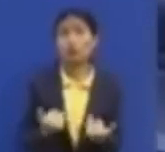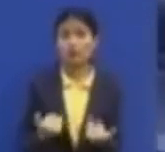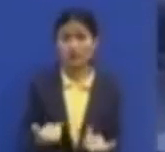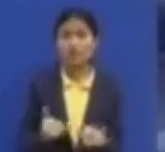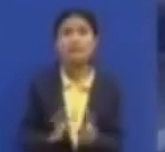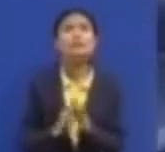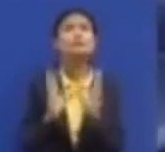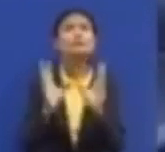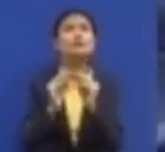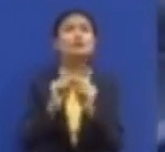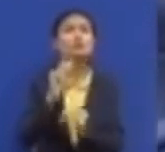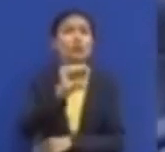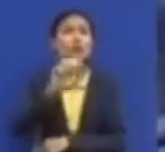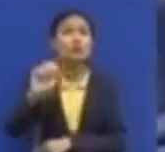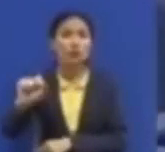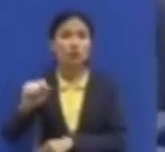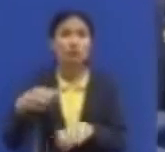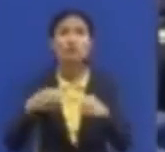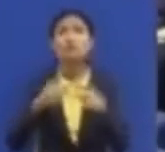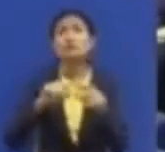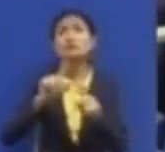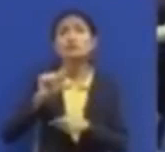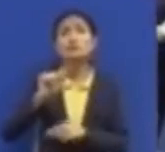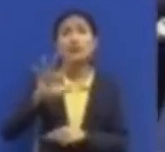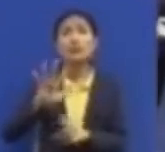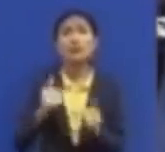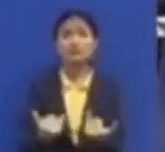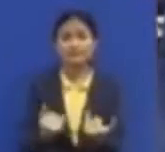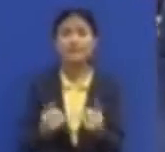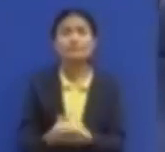ในวันนี้คุณอัญชิตาครับ ค่ะ